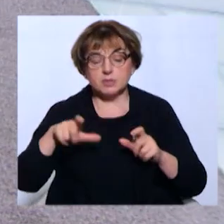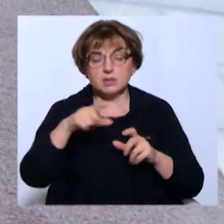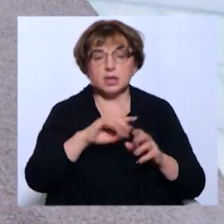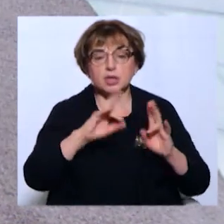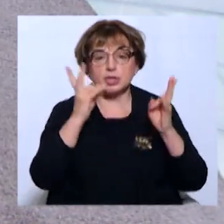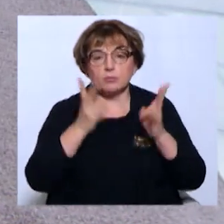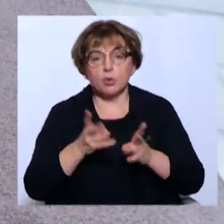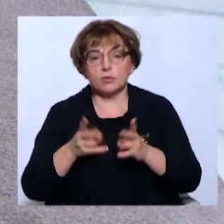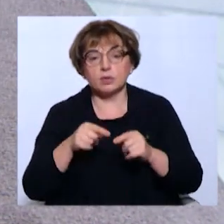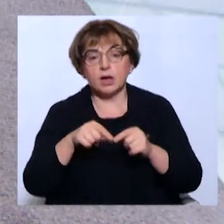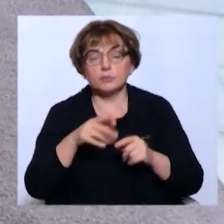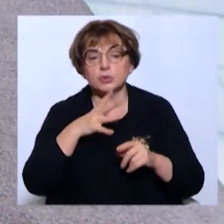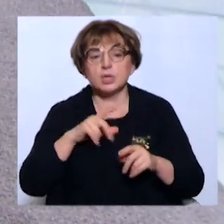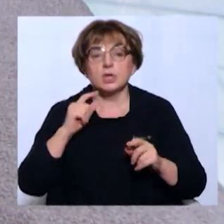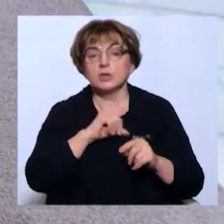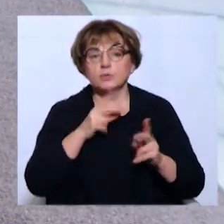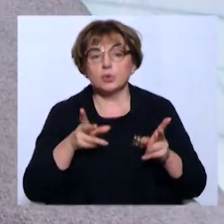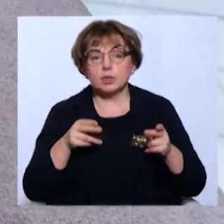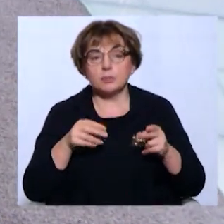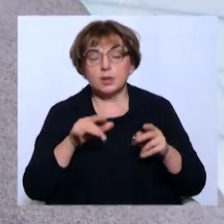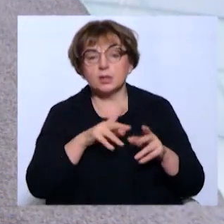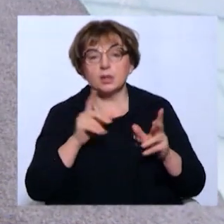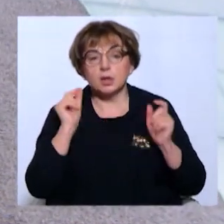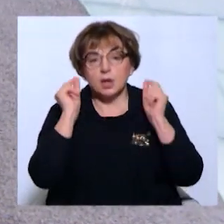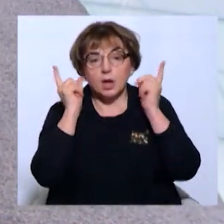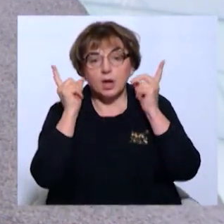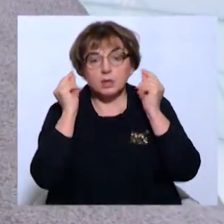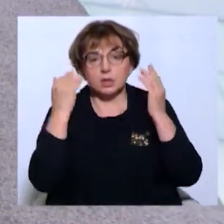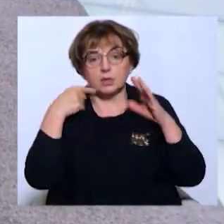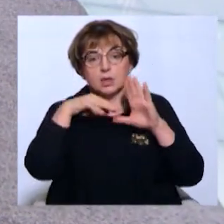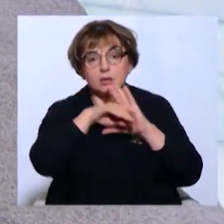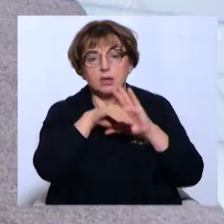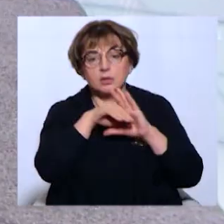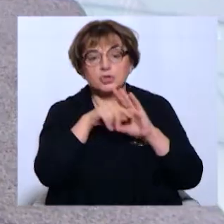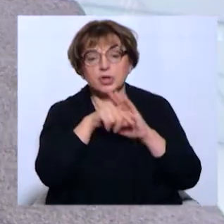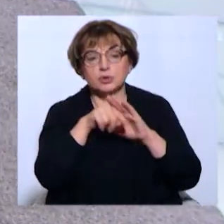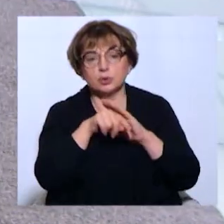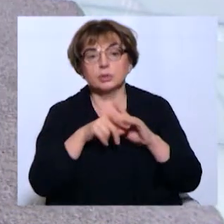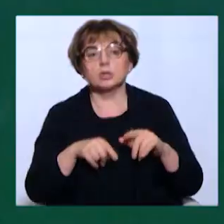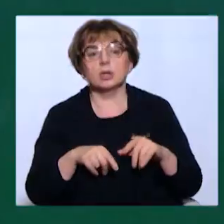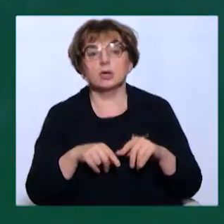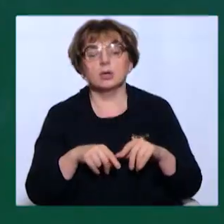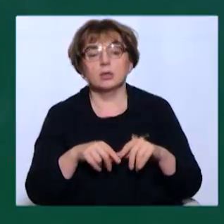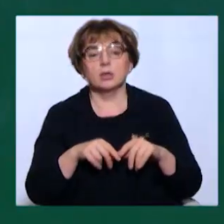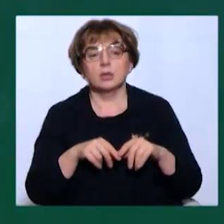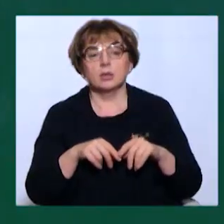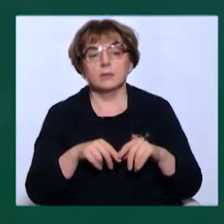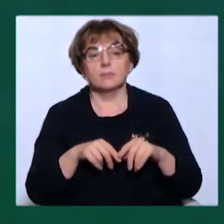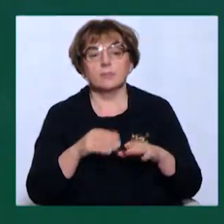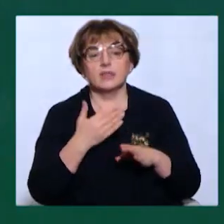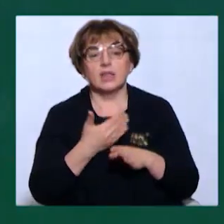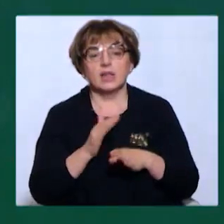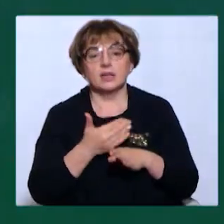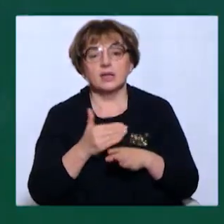მოხვედრა. კიბორჩხალების დიდ ნაყუჩის ნაპრალებში ეს შედიოდა, ეს ნაწილაკები,